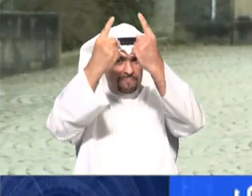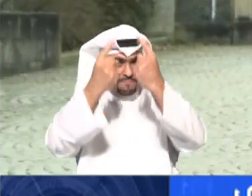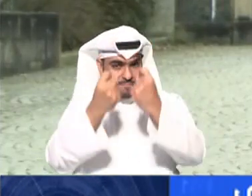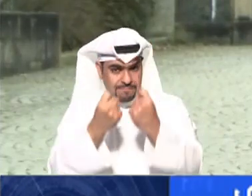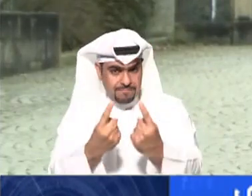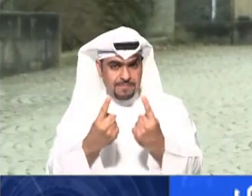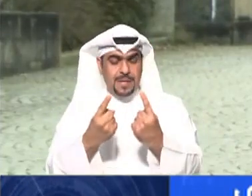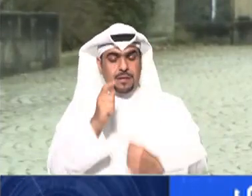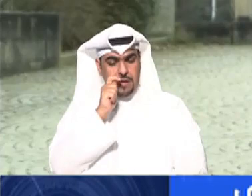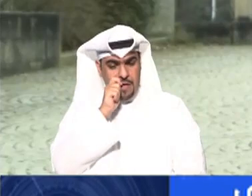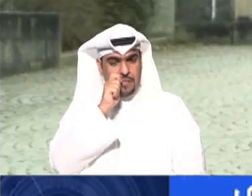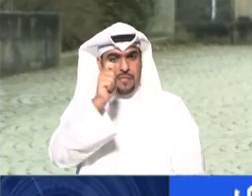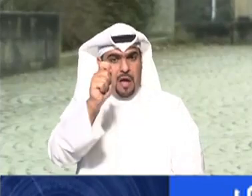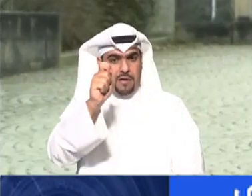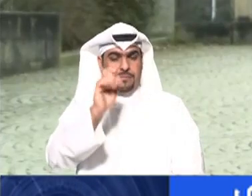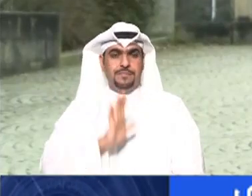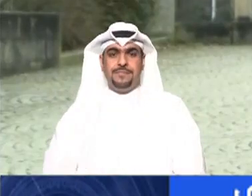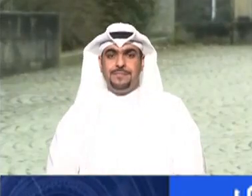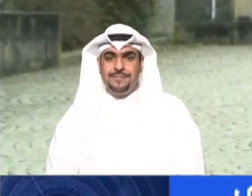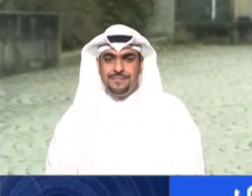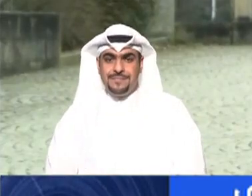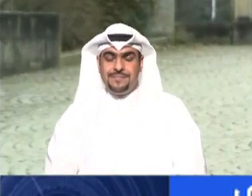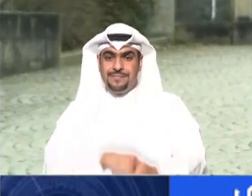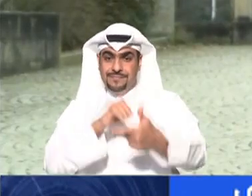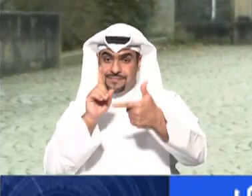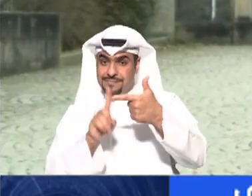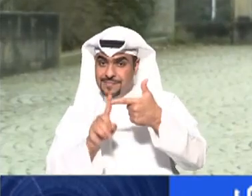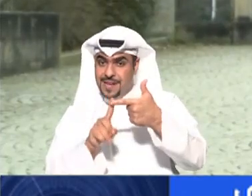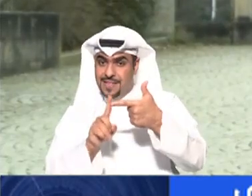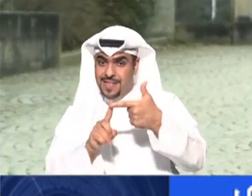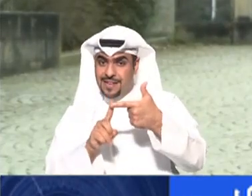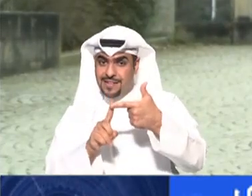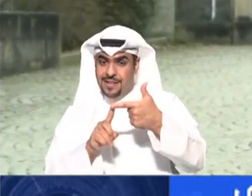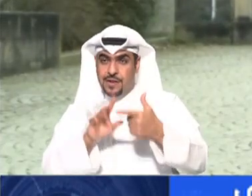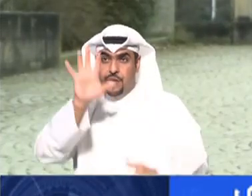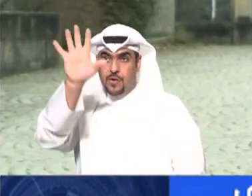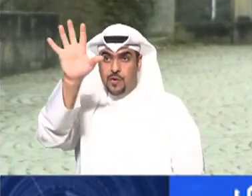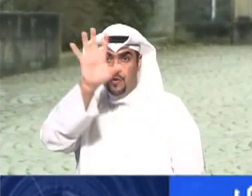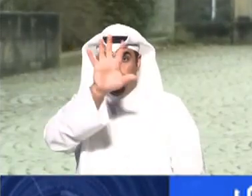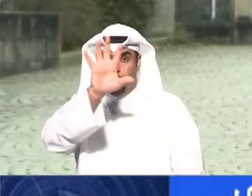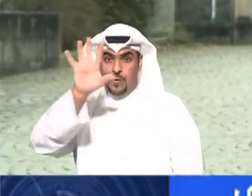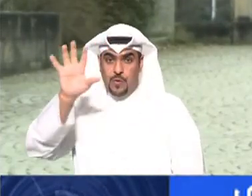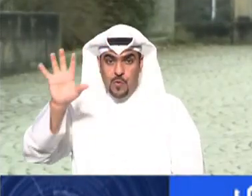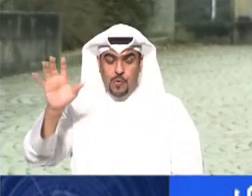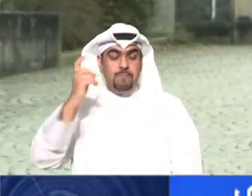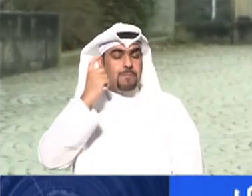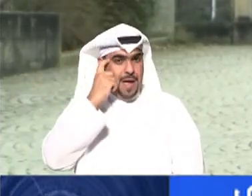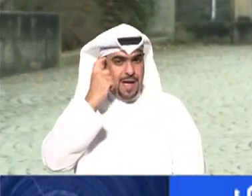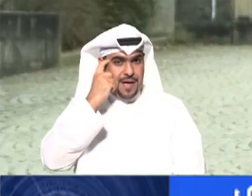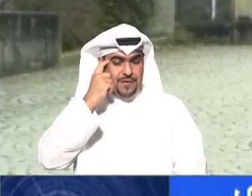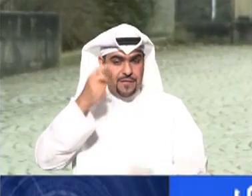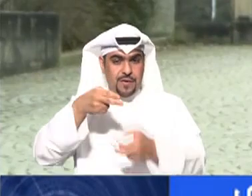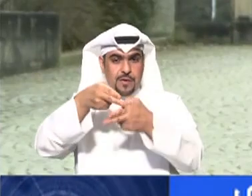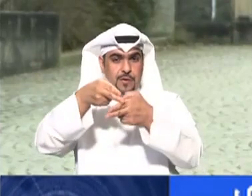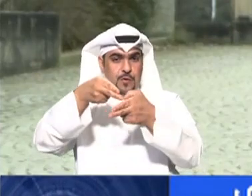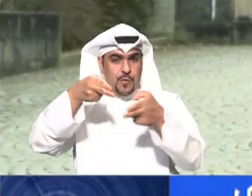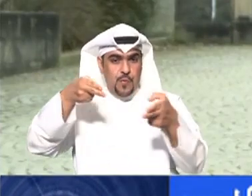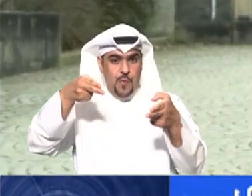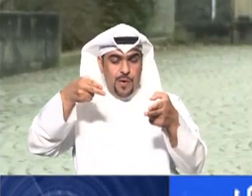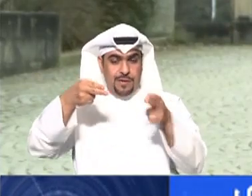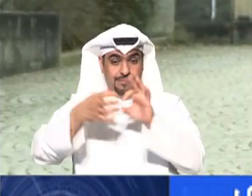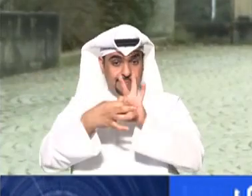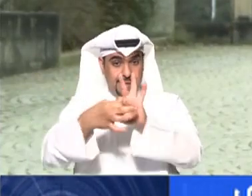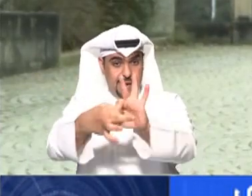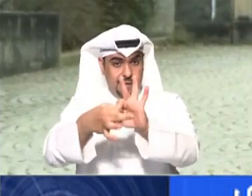العالمية من جهة، ويعكس مدى ثقة الجانب الأوروبي كون هذا البروتوكول يتماشى